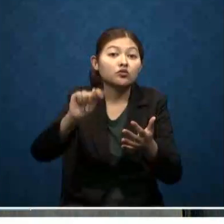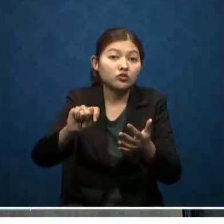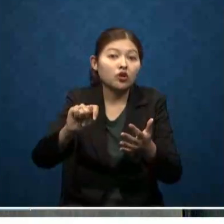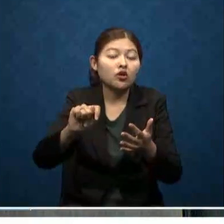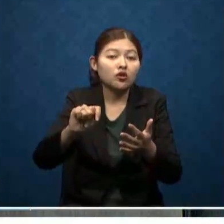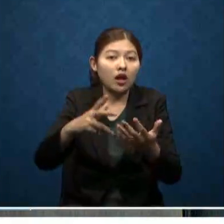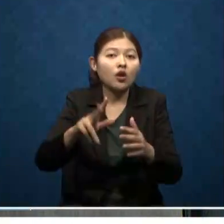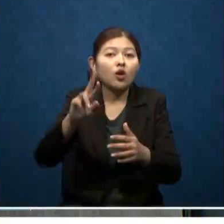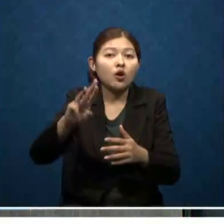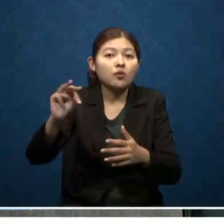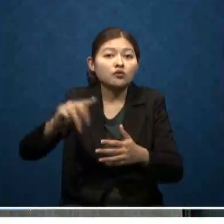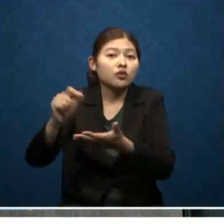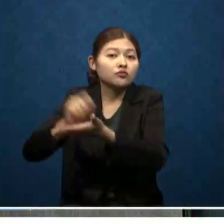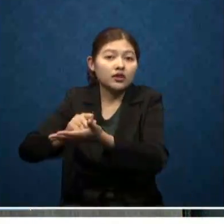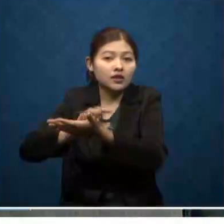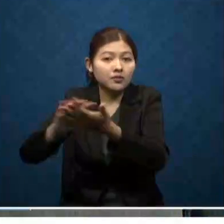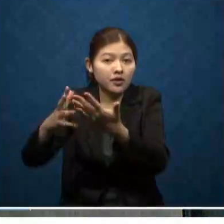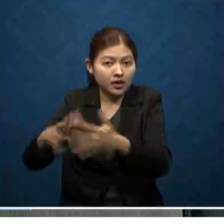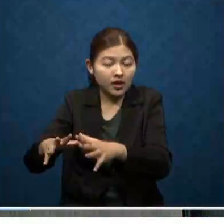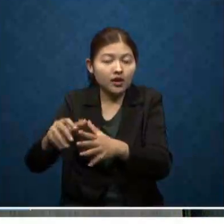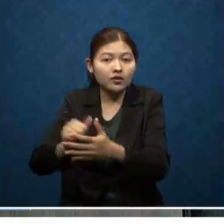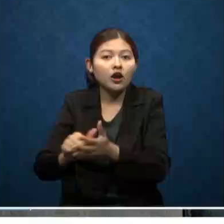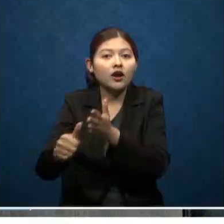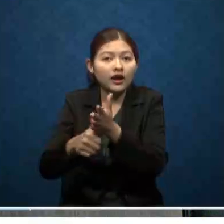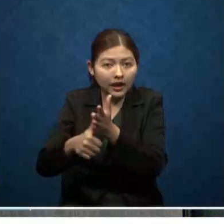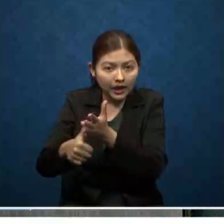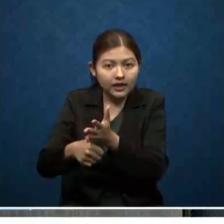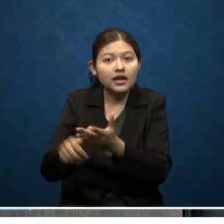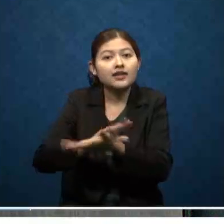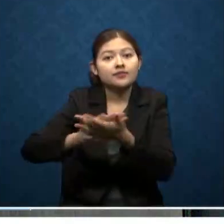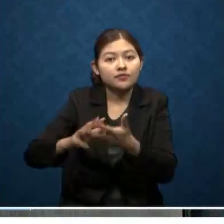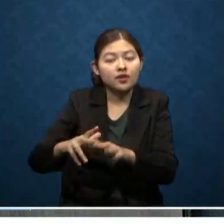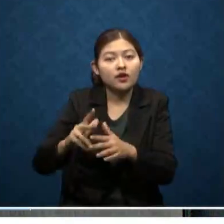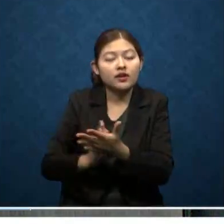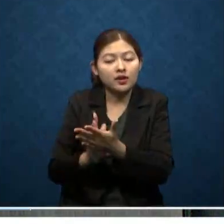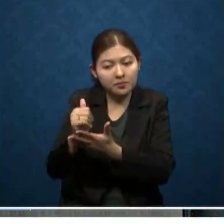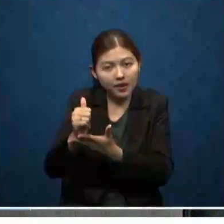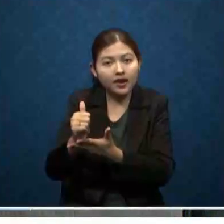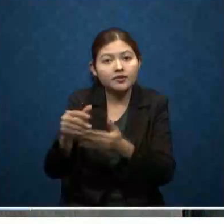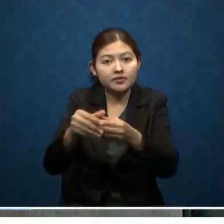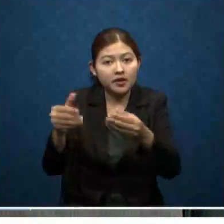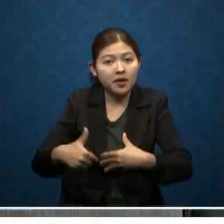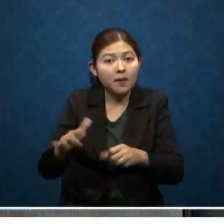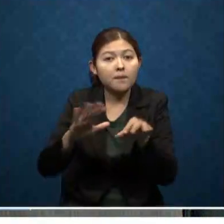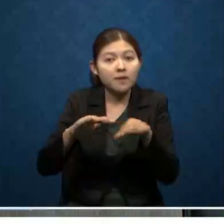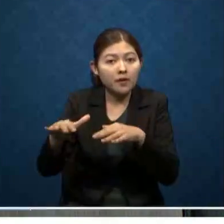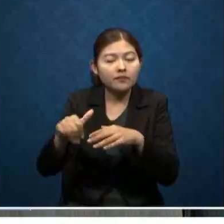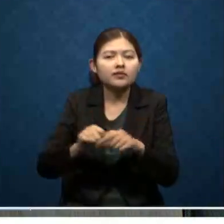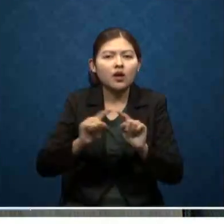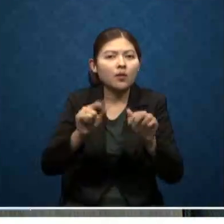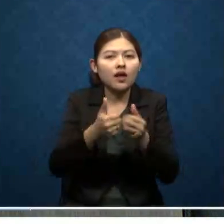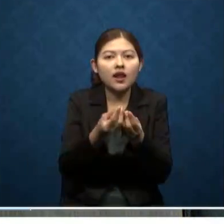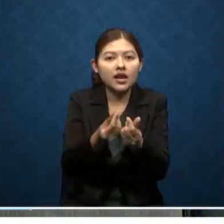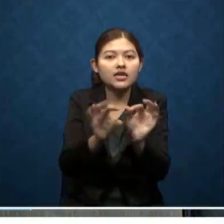รัฐมนตรีลงนามแล้วแล้วก็มีการแก้ไขเรียบร้อยรัฐมนตรีอนุมัติแล้วไม่มีรายละเอียดนะครับว่า